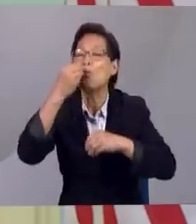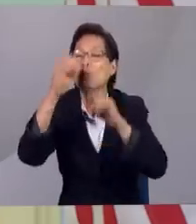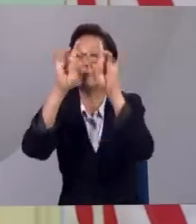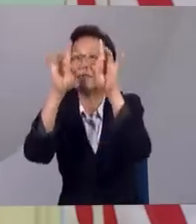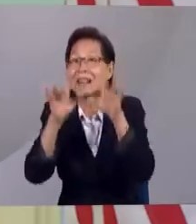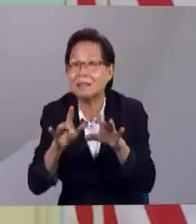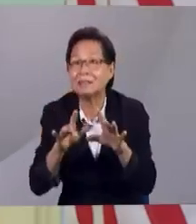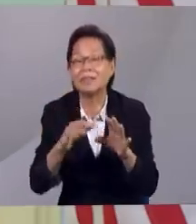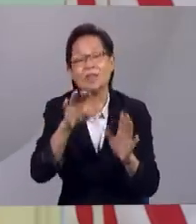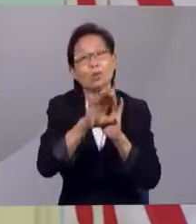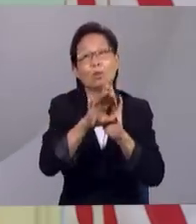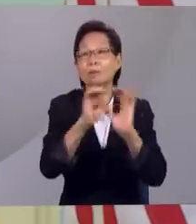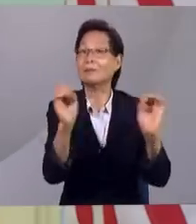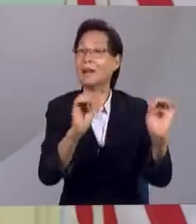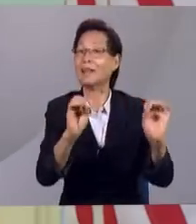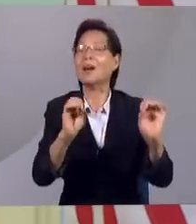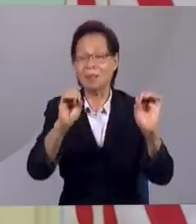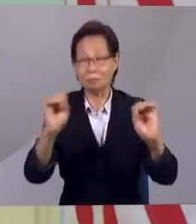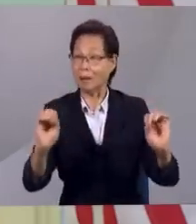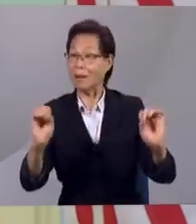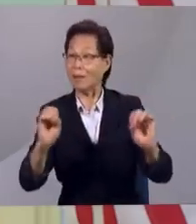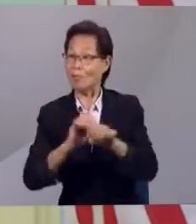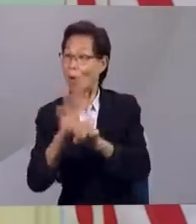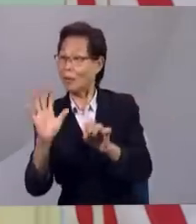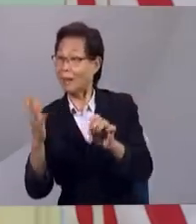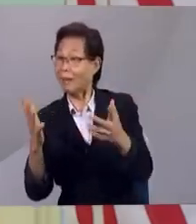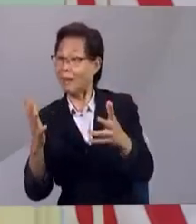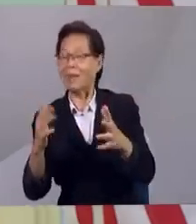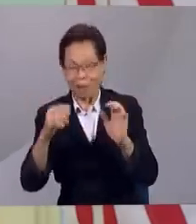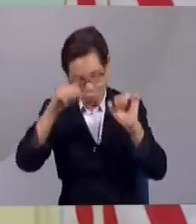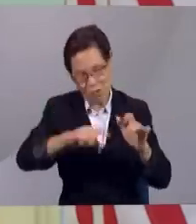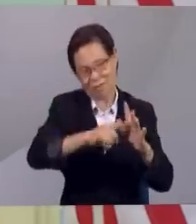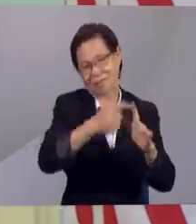Dan yang negatif saja boleh memulakan kerja, yang positif tidak ada.